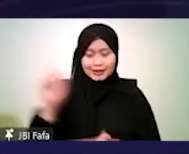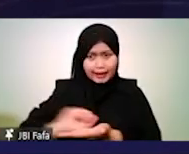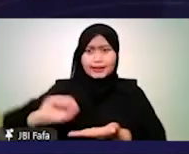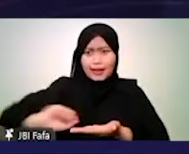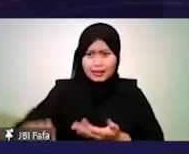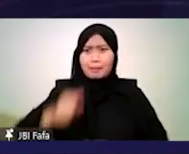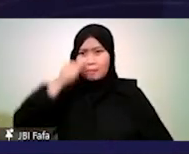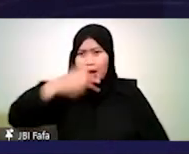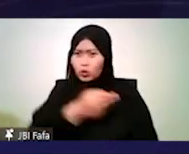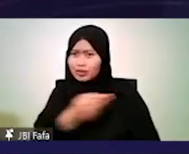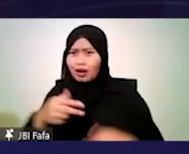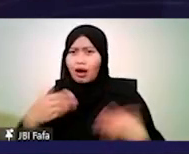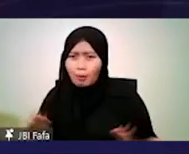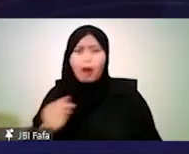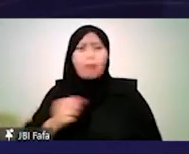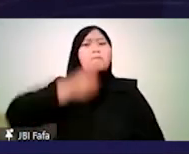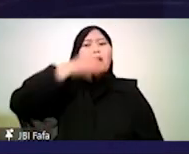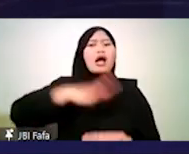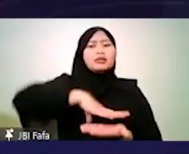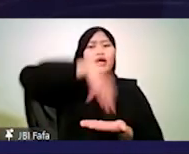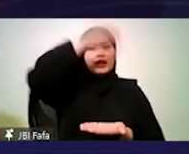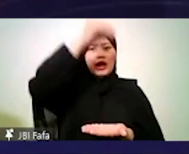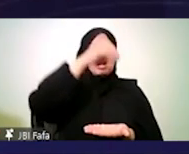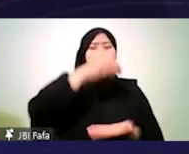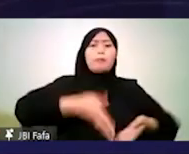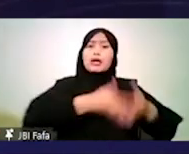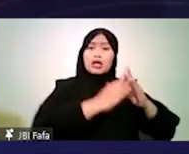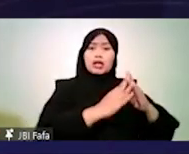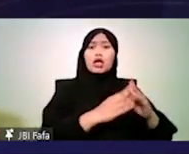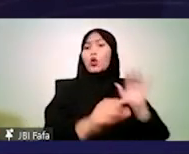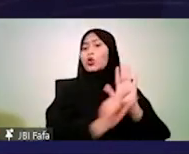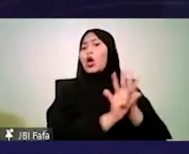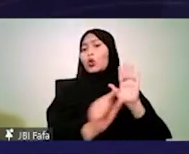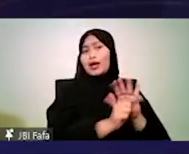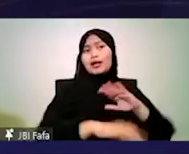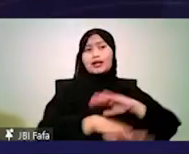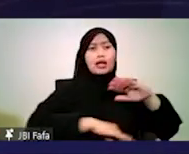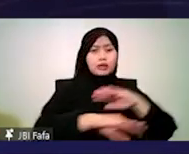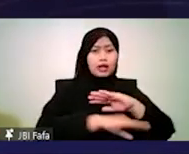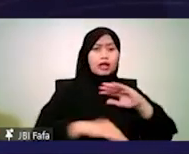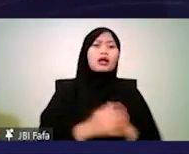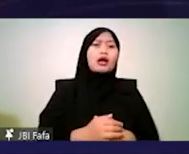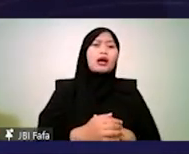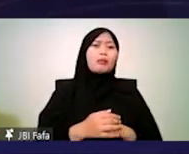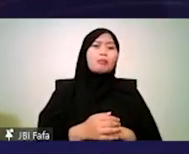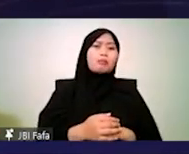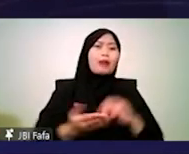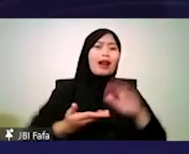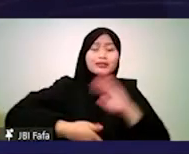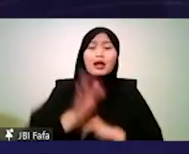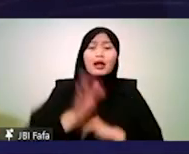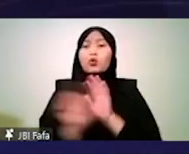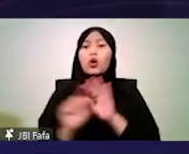Indonesia adalah bank sentral didirikan oleh undang-undang dasar kemudian pelaksana undang-undang sebagai